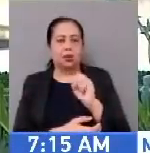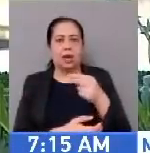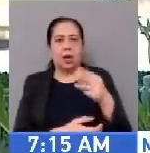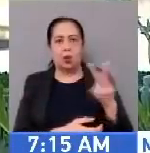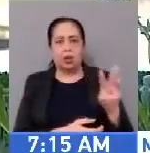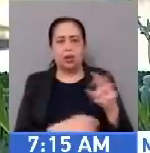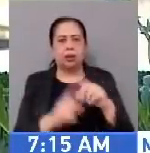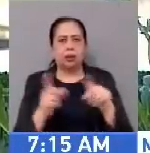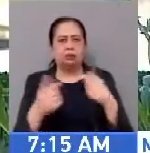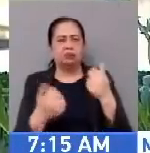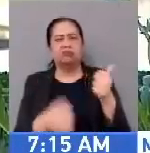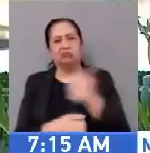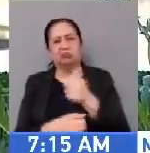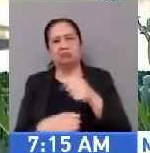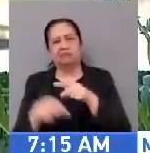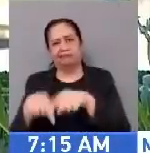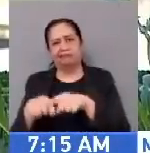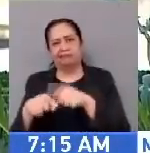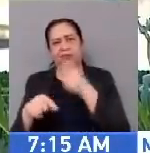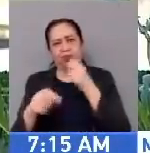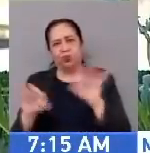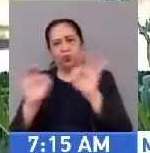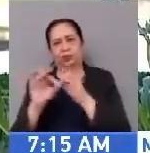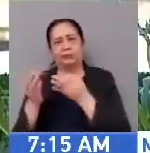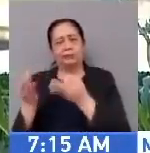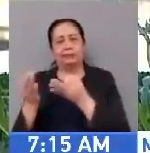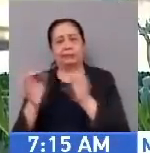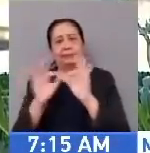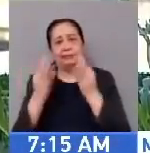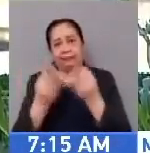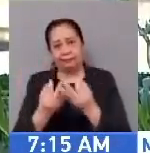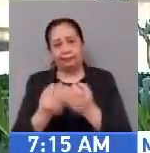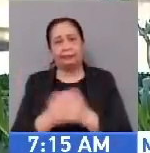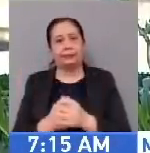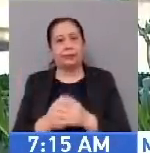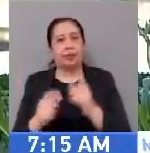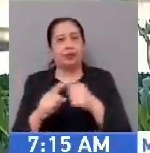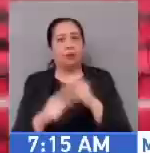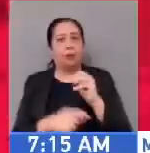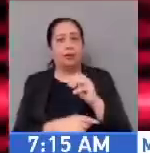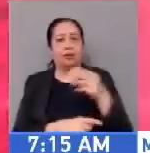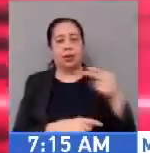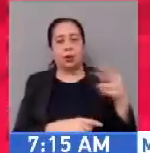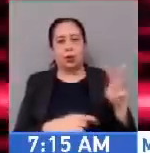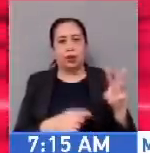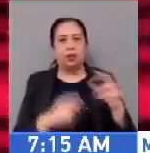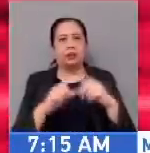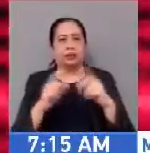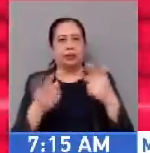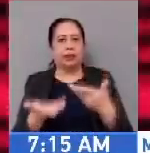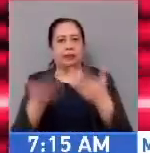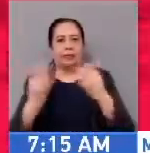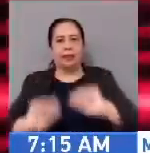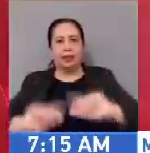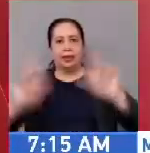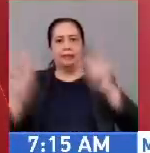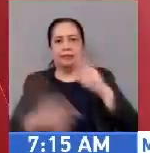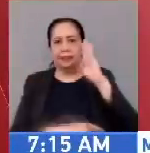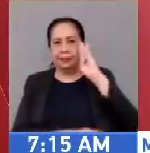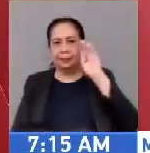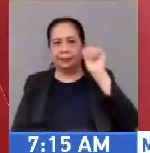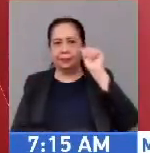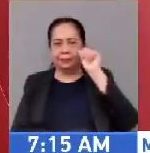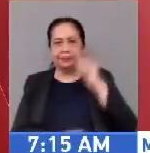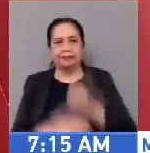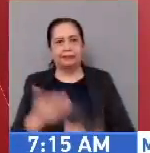umaasa para may ipakain sa pamilya. Mula sa Marcos Highway, may unang balita live si Bam Alegre.